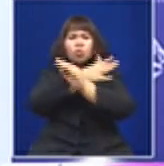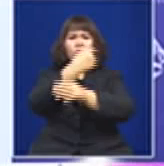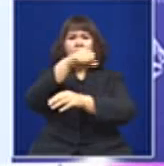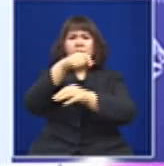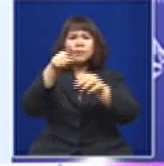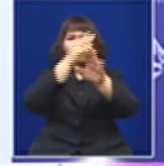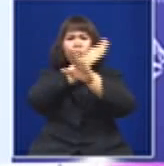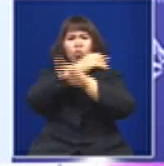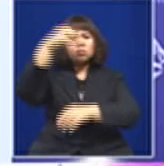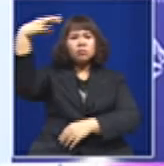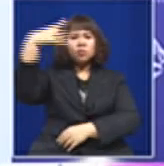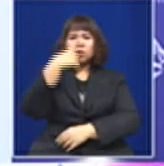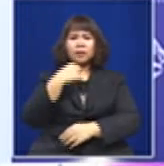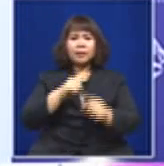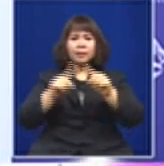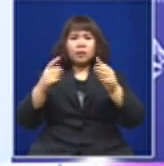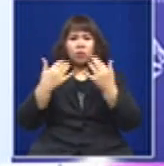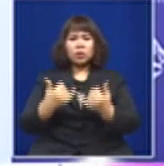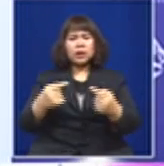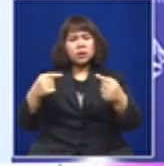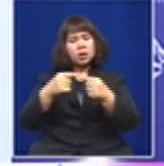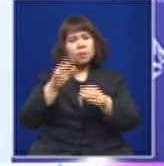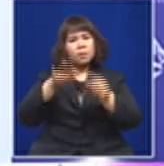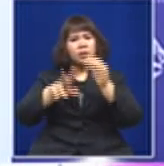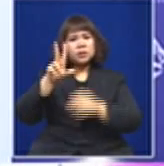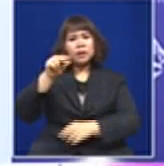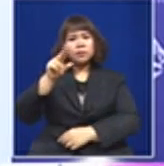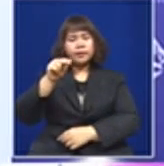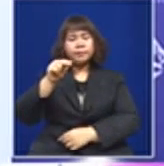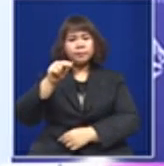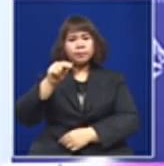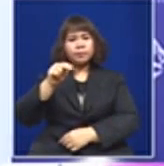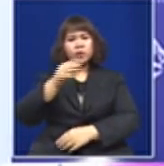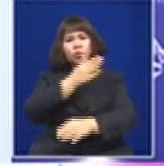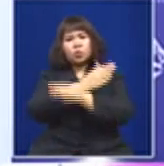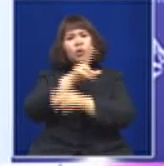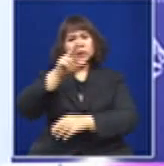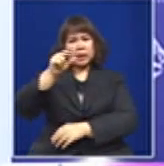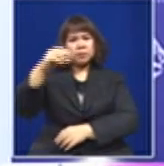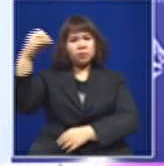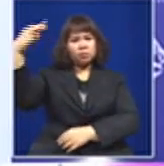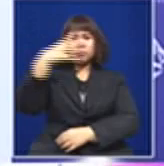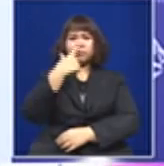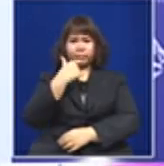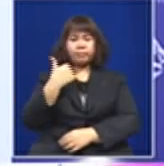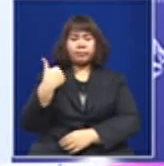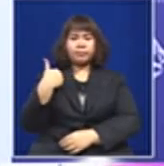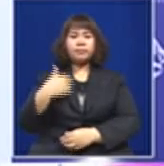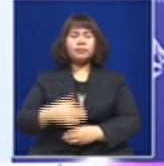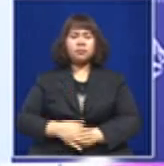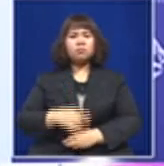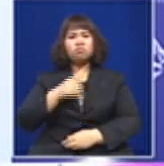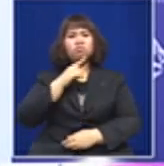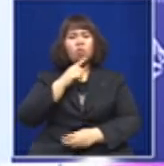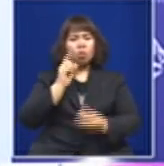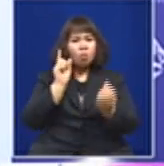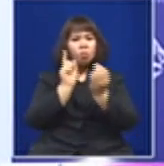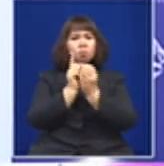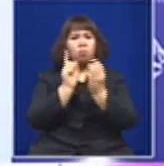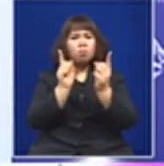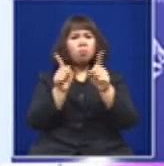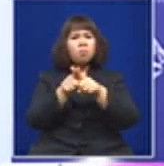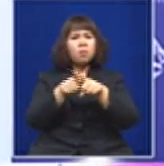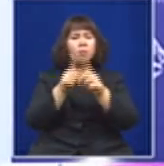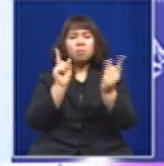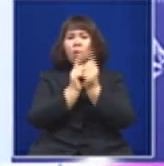วงอาทิตย์แต่คราวนี้เราเจอแถวๆ30นะครับ30เท่าของมวลดวงอาทิตย์ซึ่งก็เรียกว่าเป็นการค้นพบใหม่เราไม่เ